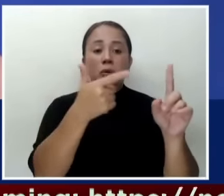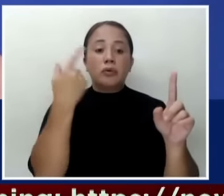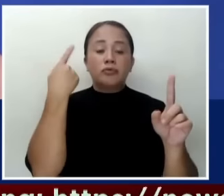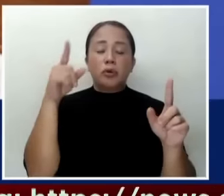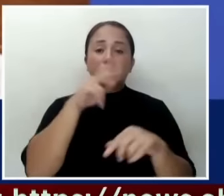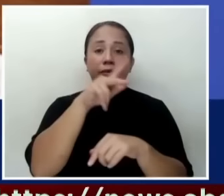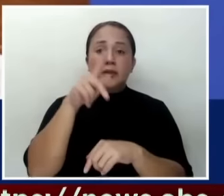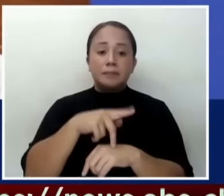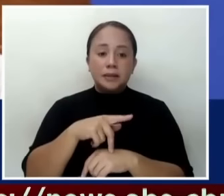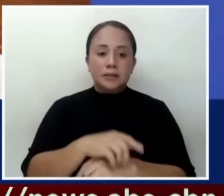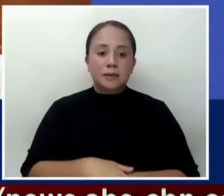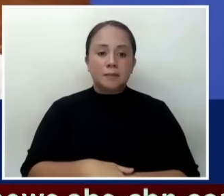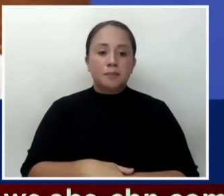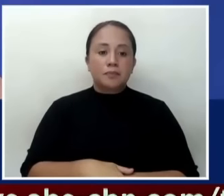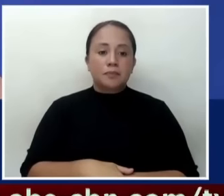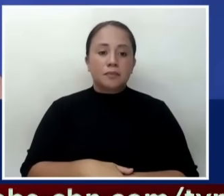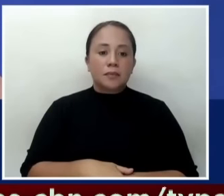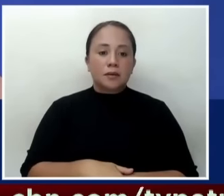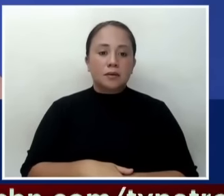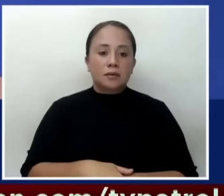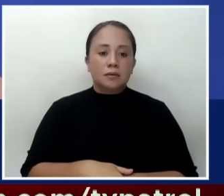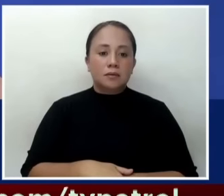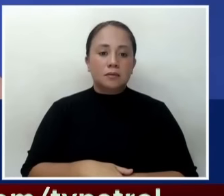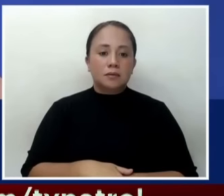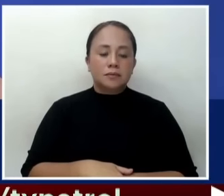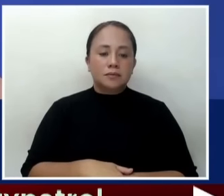ito. Discussing kung